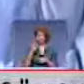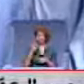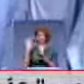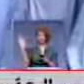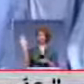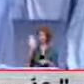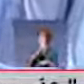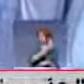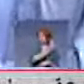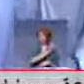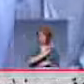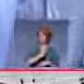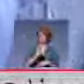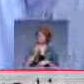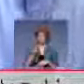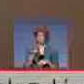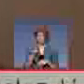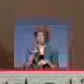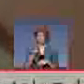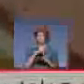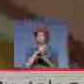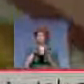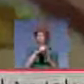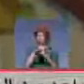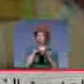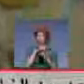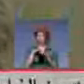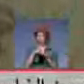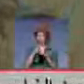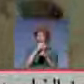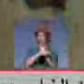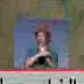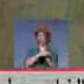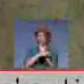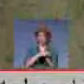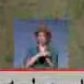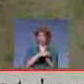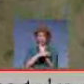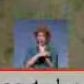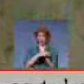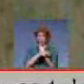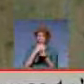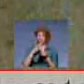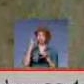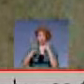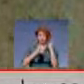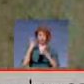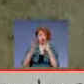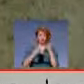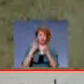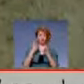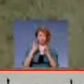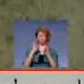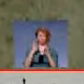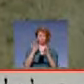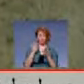غريبه، حد بيشتكي من اسحار او حاجه زي كده، يعني هل في مقدمات ولا مفيش مقدمات؟ هي مره واحده البيت بدا يولع ولا